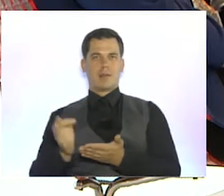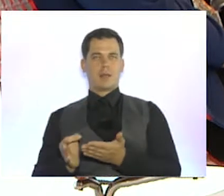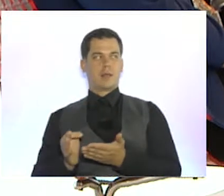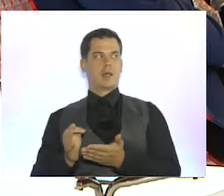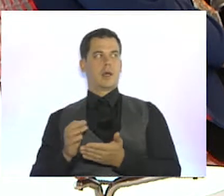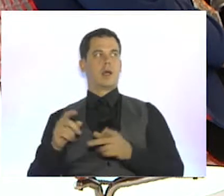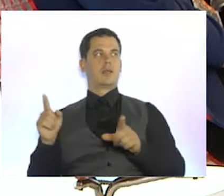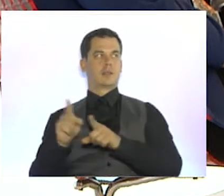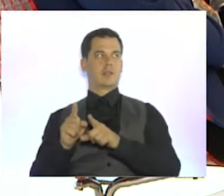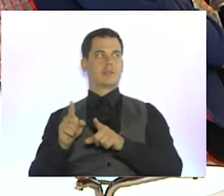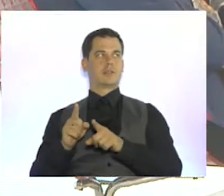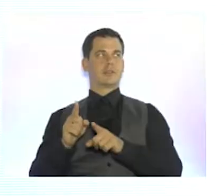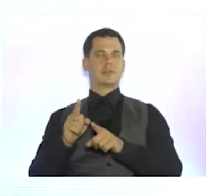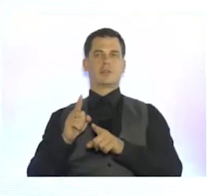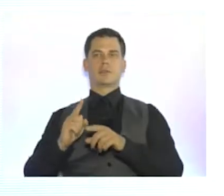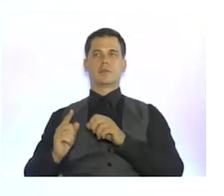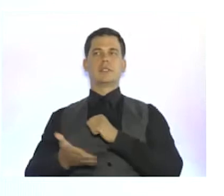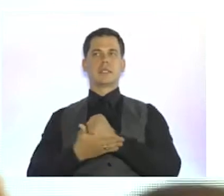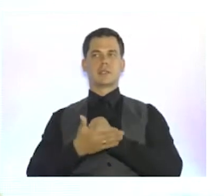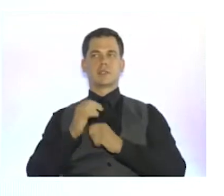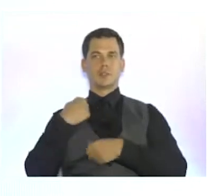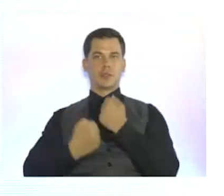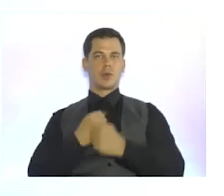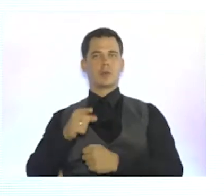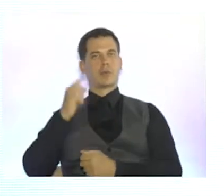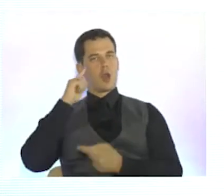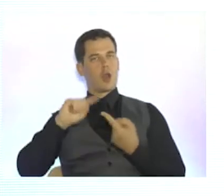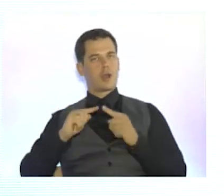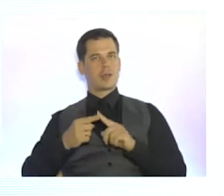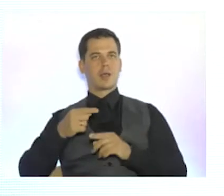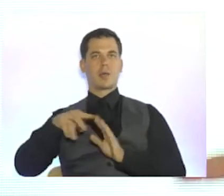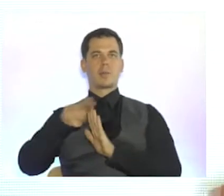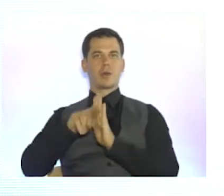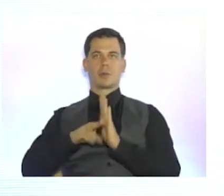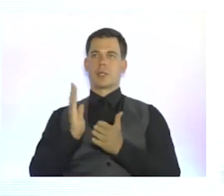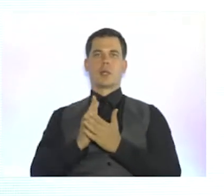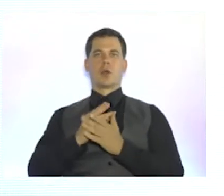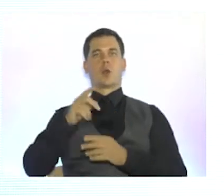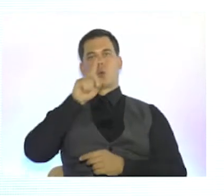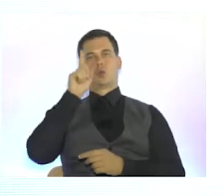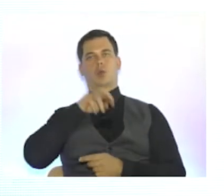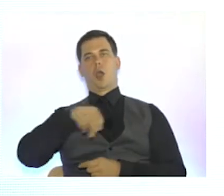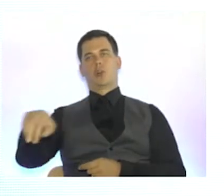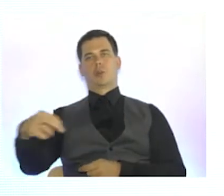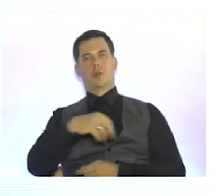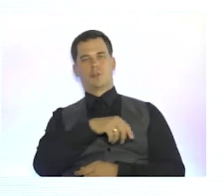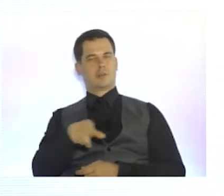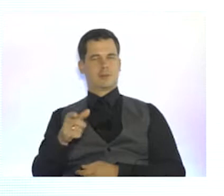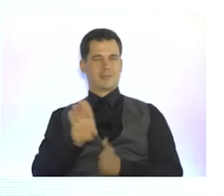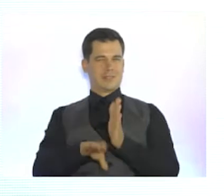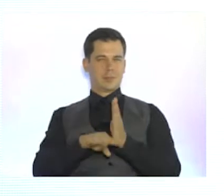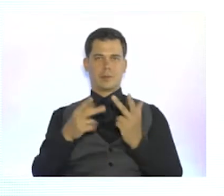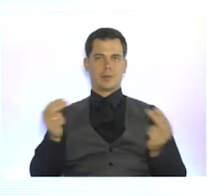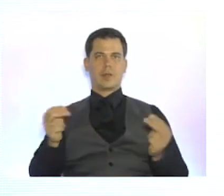kolei jej zasada działania opiera się właśnie o logikę oprogramowania, nie tylko o chodzenie ludków i podobnie jak właśnie w